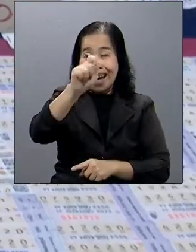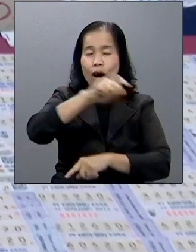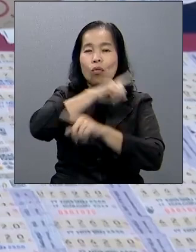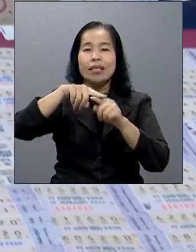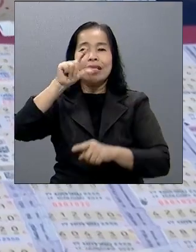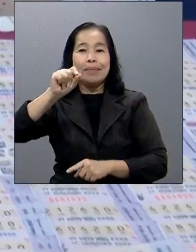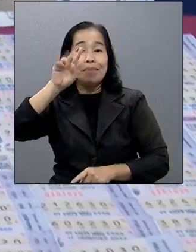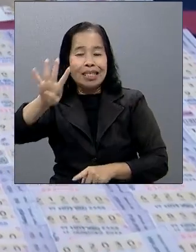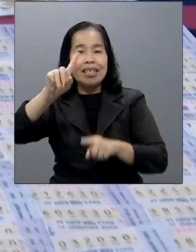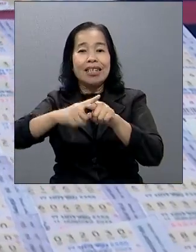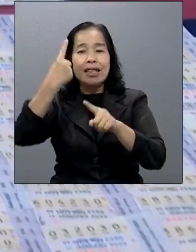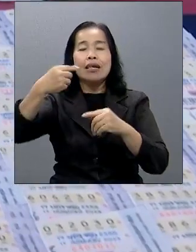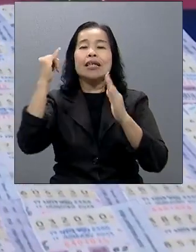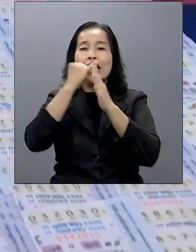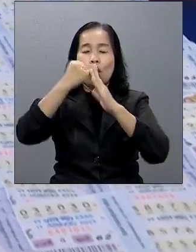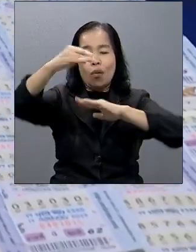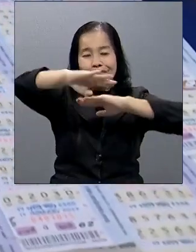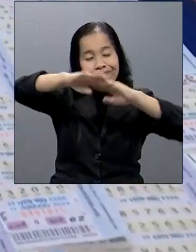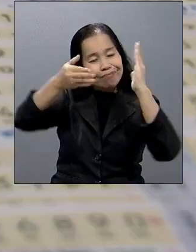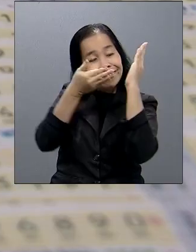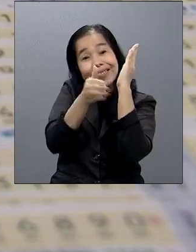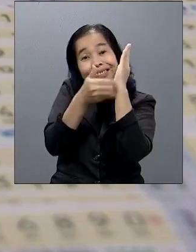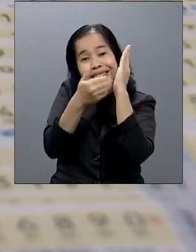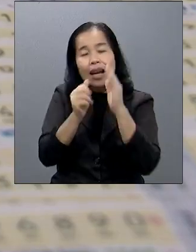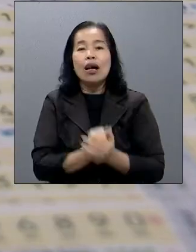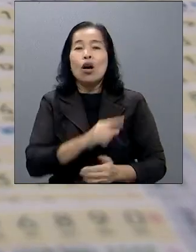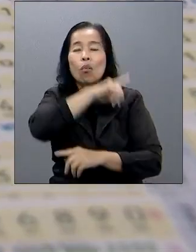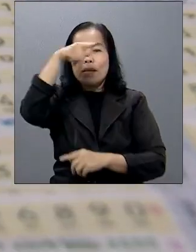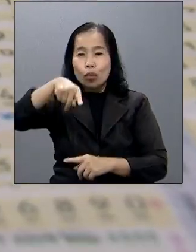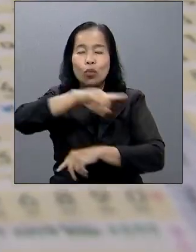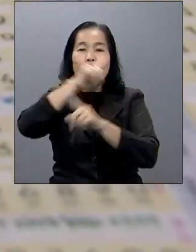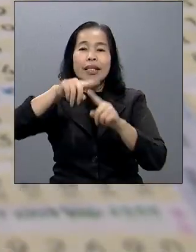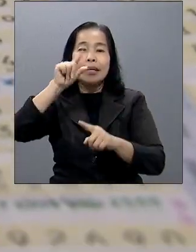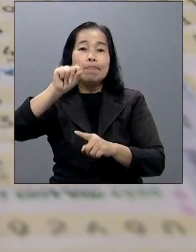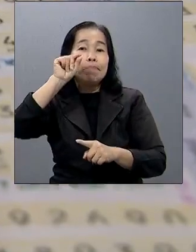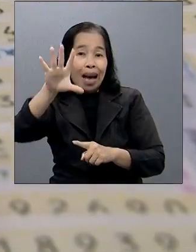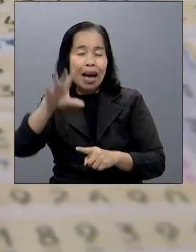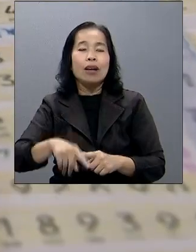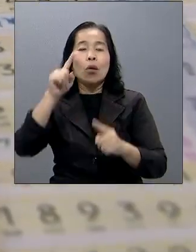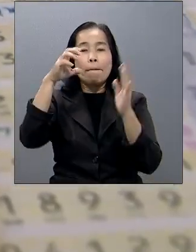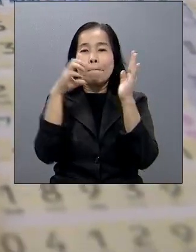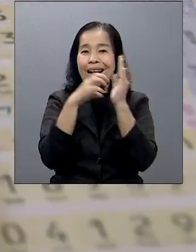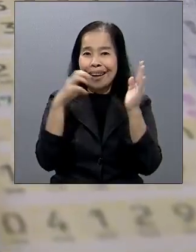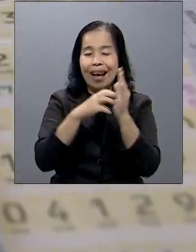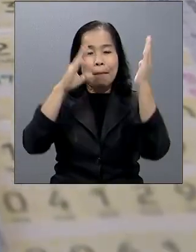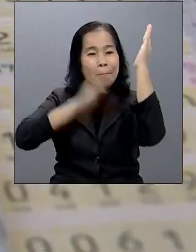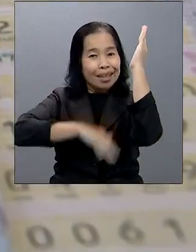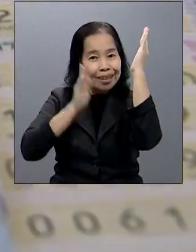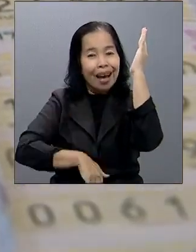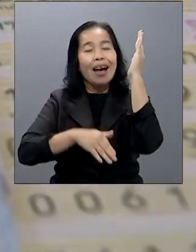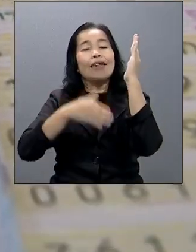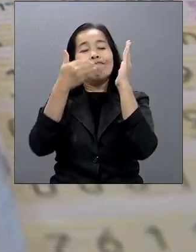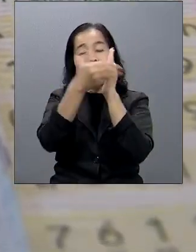มที่ปริมณฑลภาคตะวันออกวันพุธที่25มกราคมภาคกลางภาคใต้และภาคตะวันออ